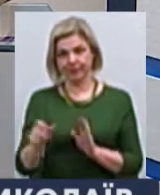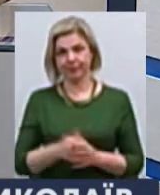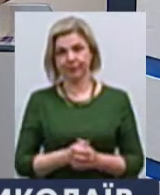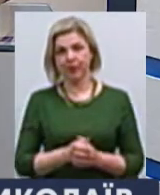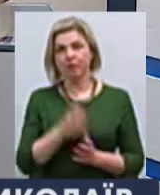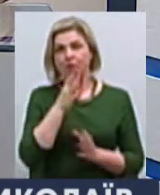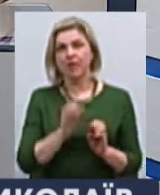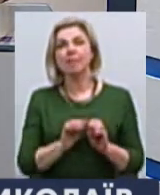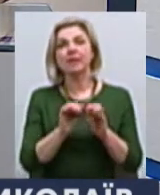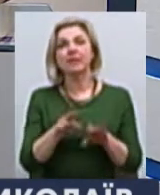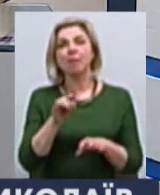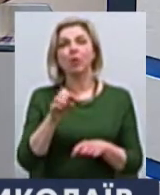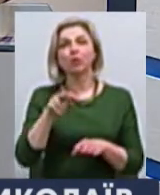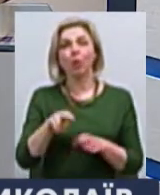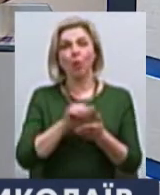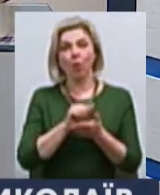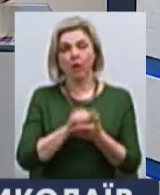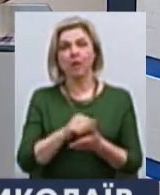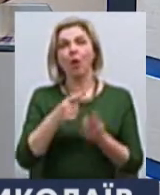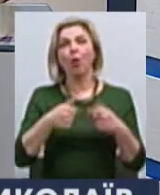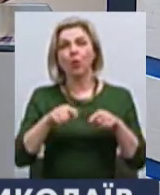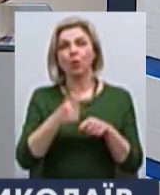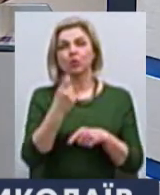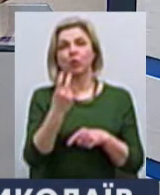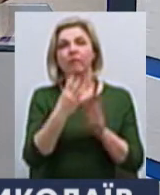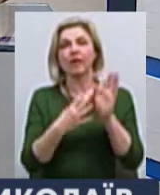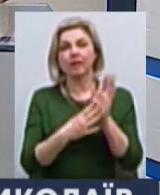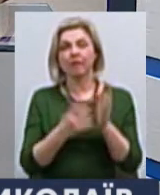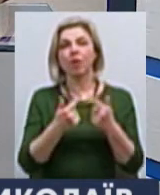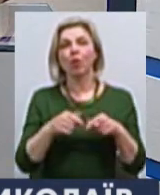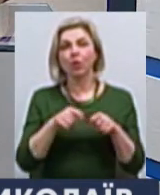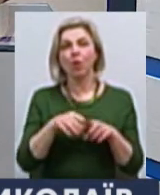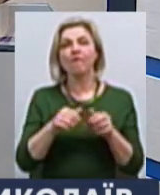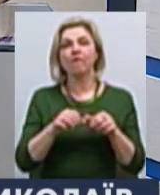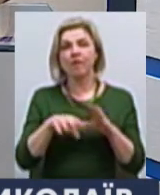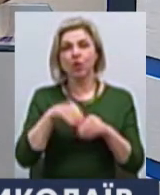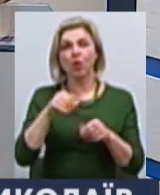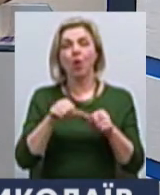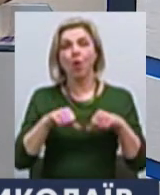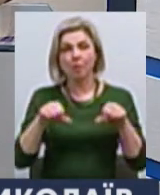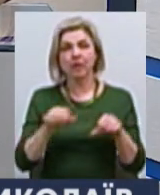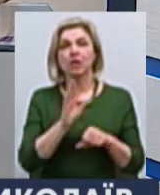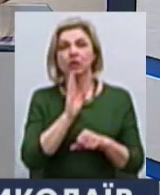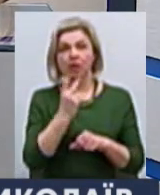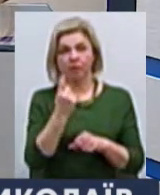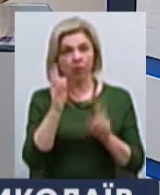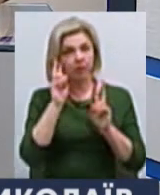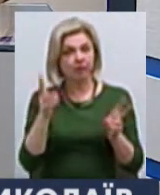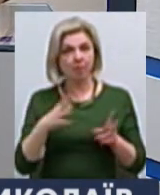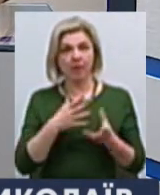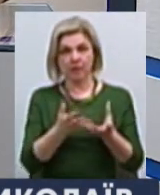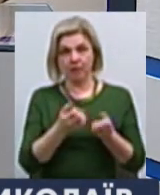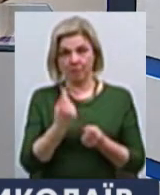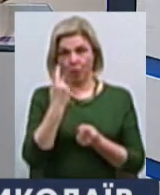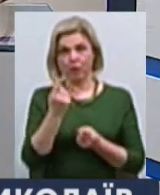здачі протоколів виборчих дільниць округа номер 129 до окружної виборчої комісії о 6 ранку невідома жінка заволоділа одним з протоколів. Тут